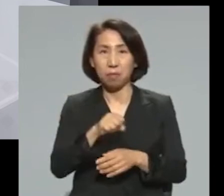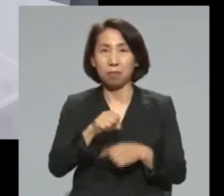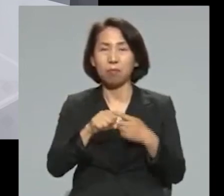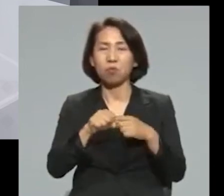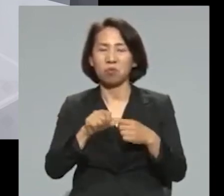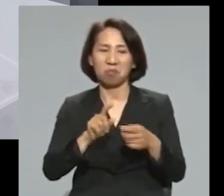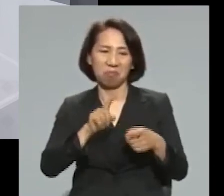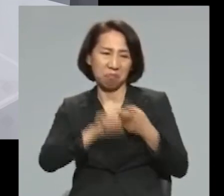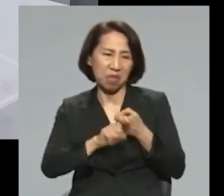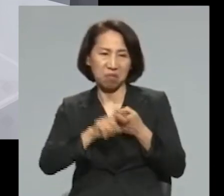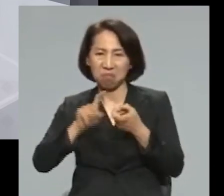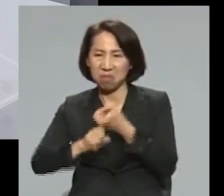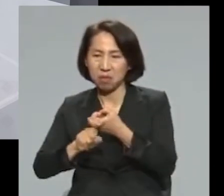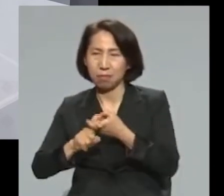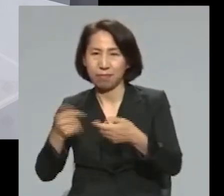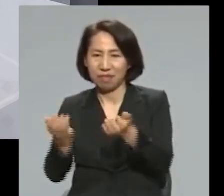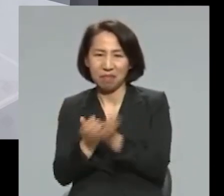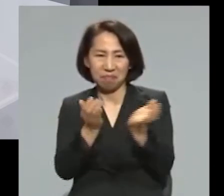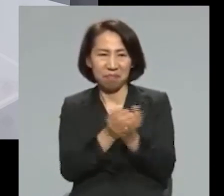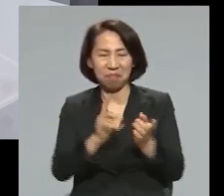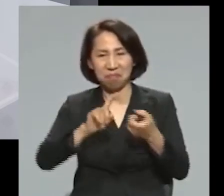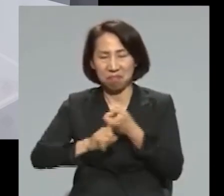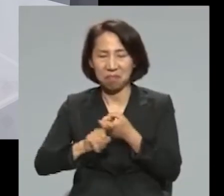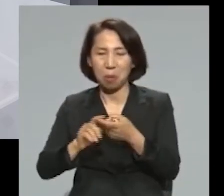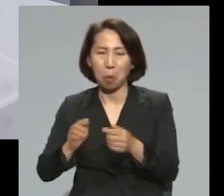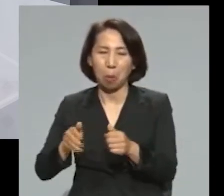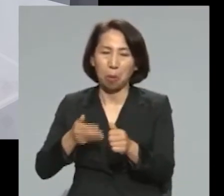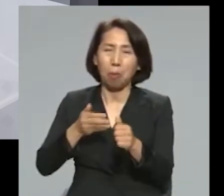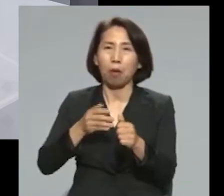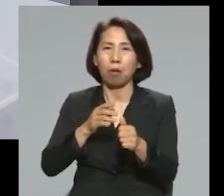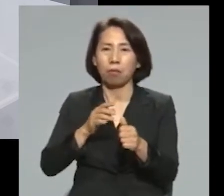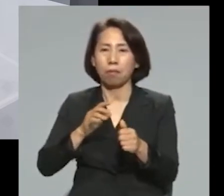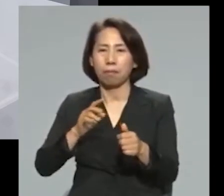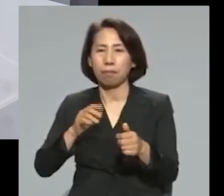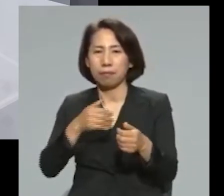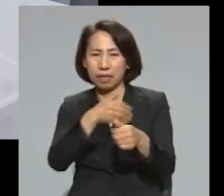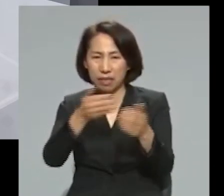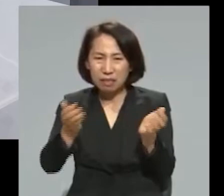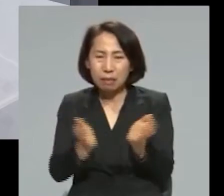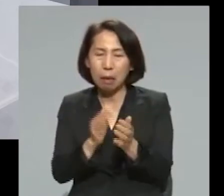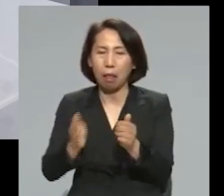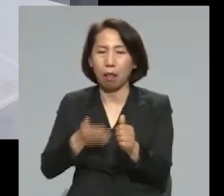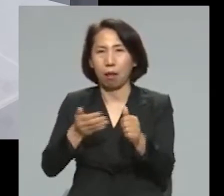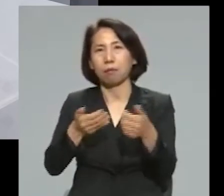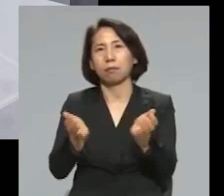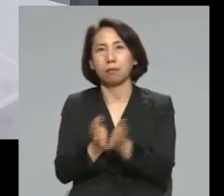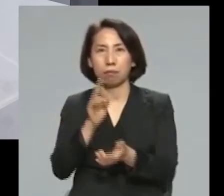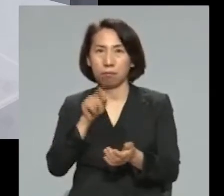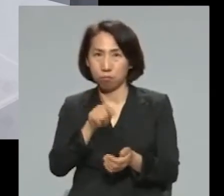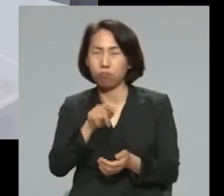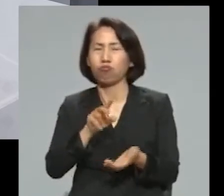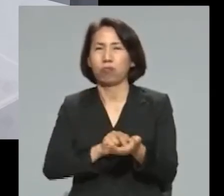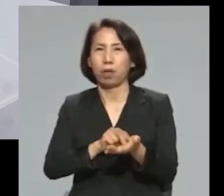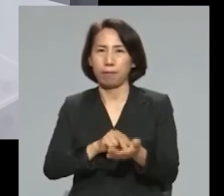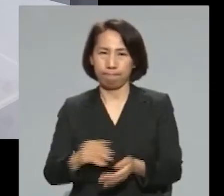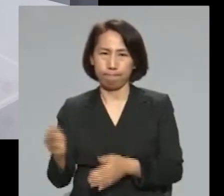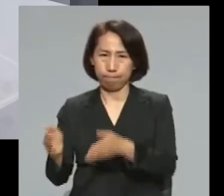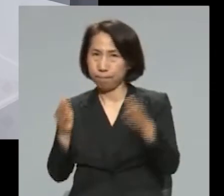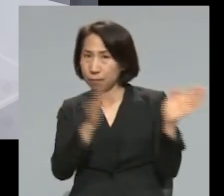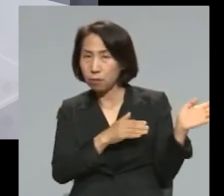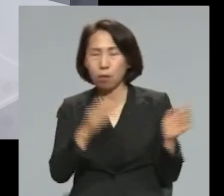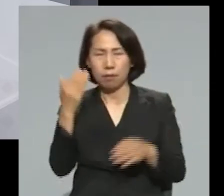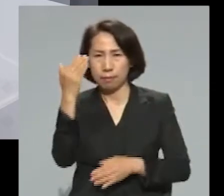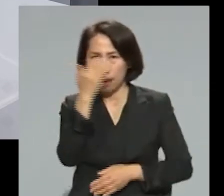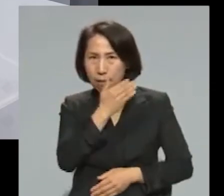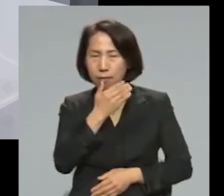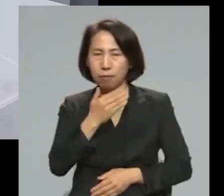척건 정치, 패거리 정치, 그와 동조한 세력들 때문입니다. 깨끗하고 청렴하고